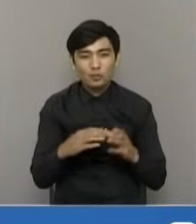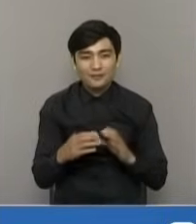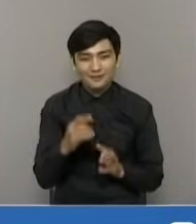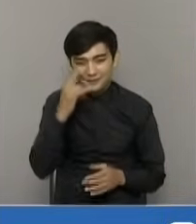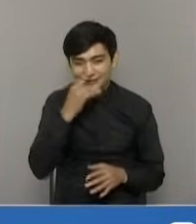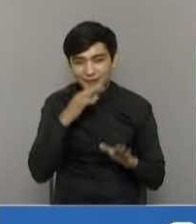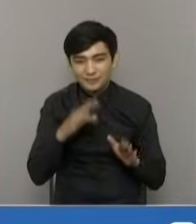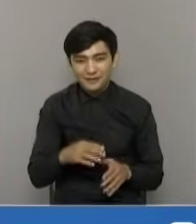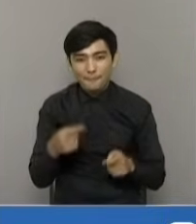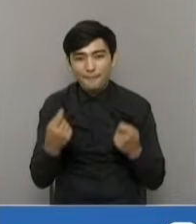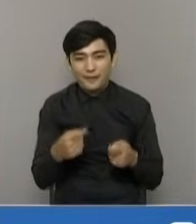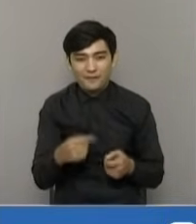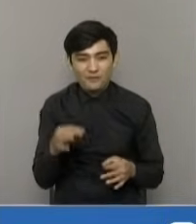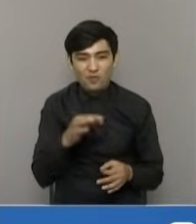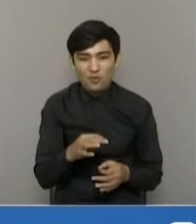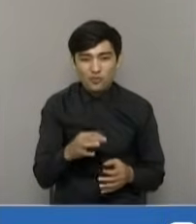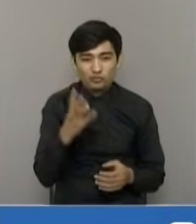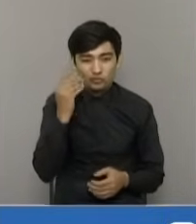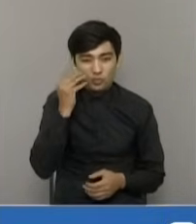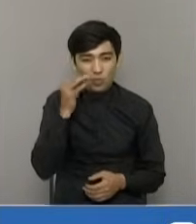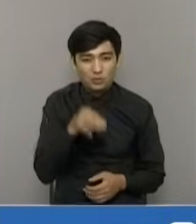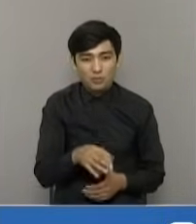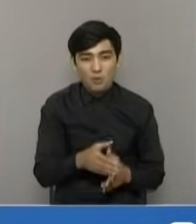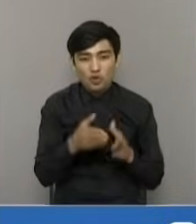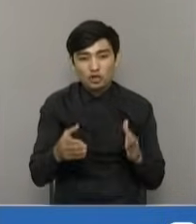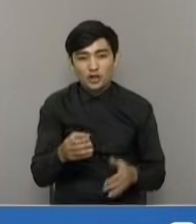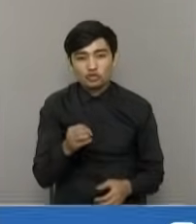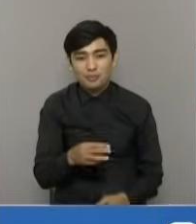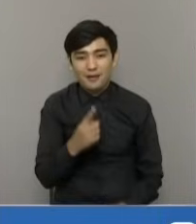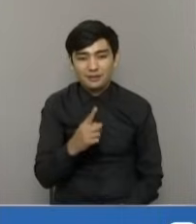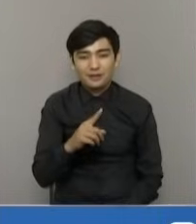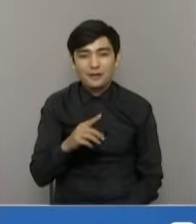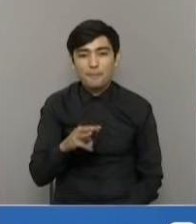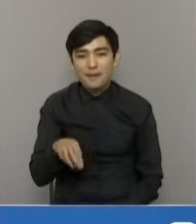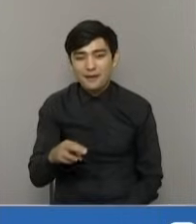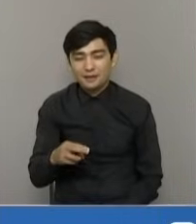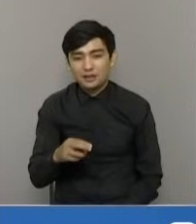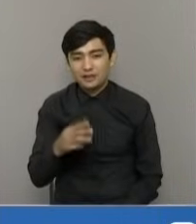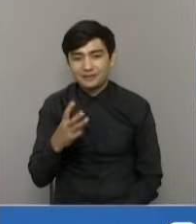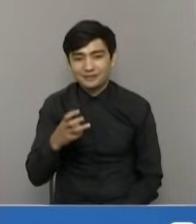Казахстане продаваемых исчисляется больше, чем 1 миллиард 300 миллионов штук в год.